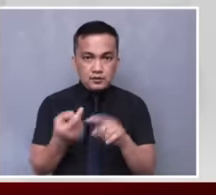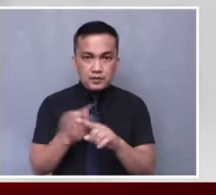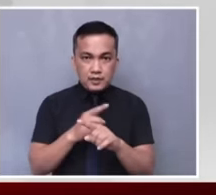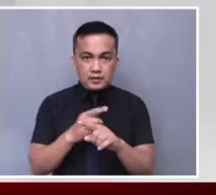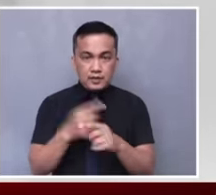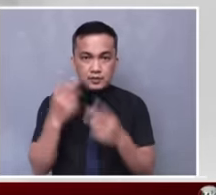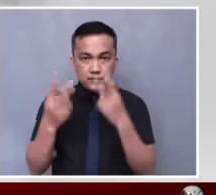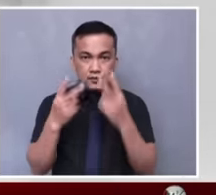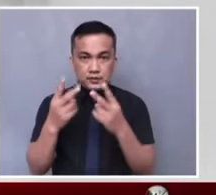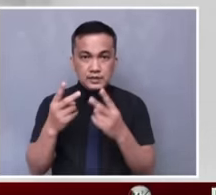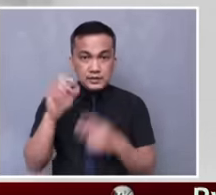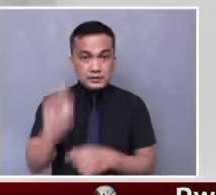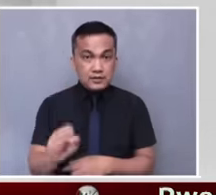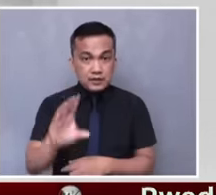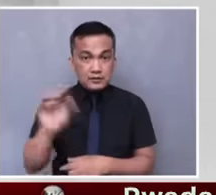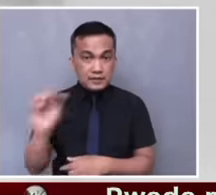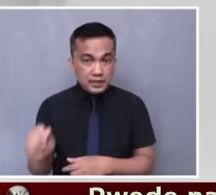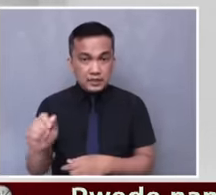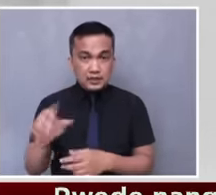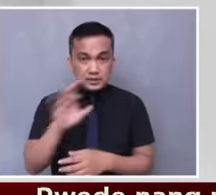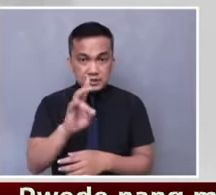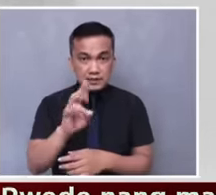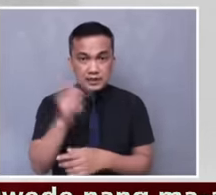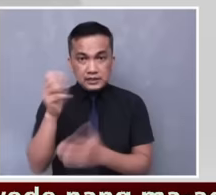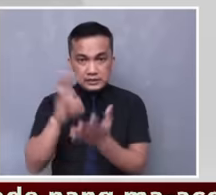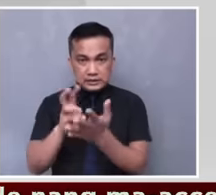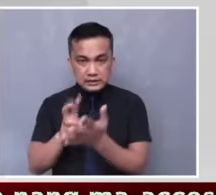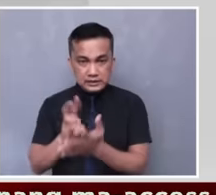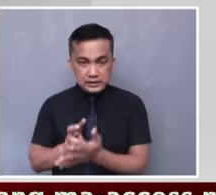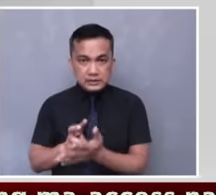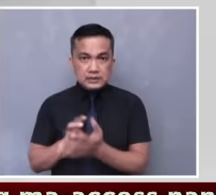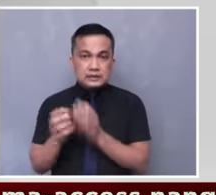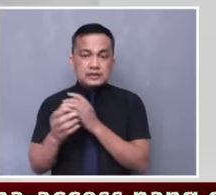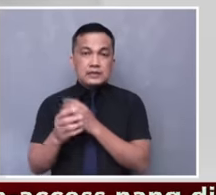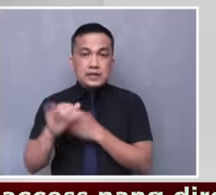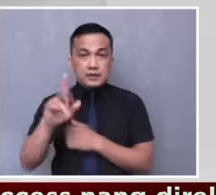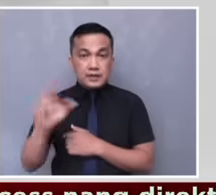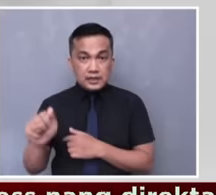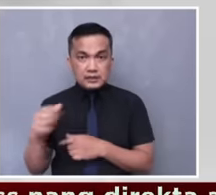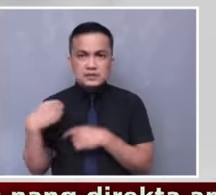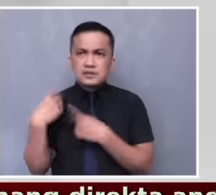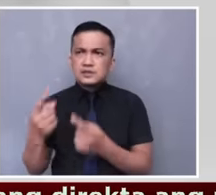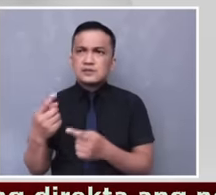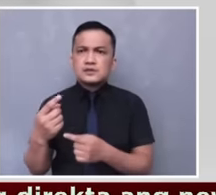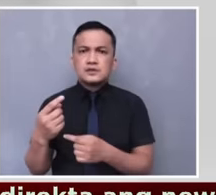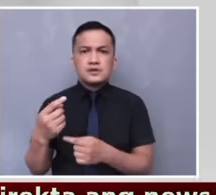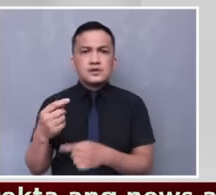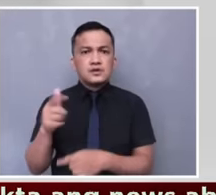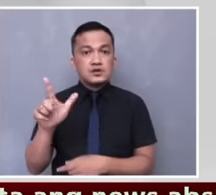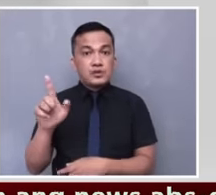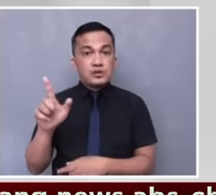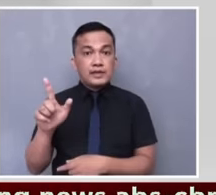South Africa at 7 iba pang bansa sa Afrika sa nakalipas na 21